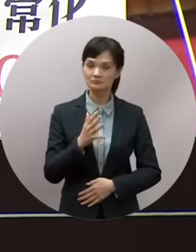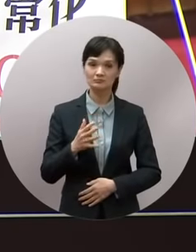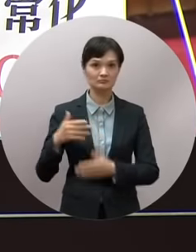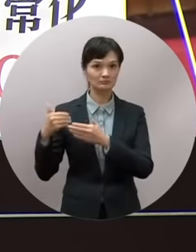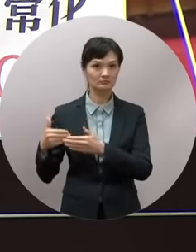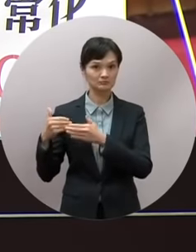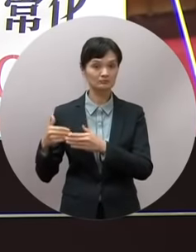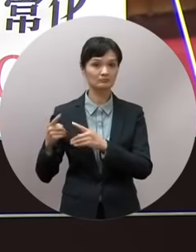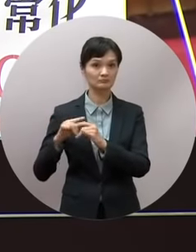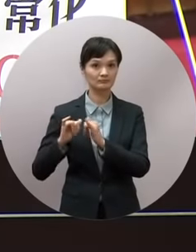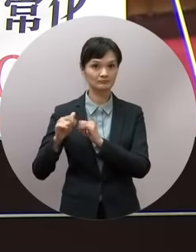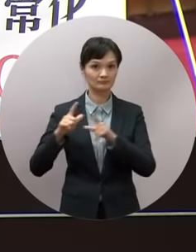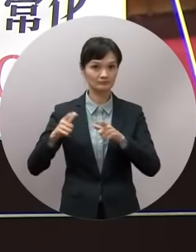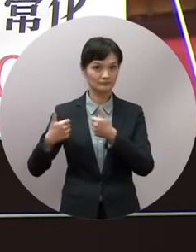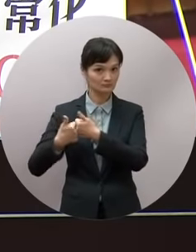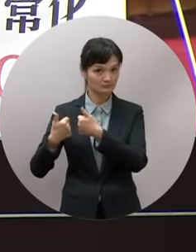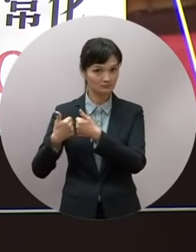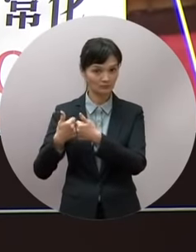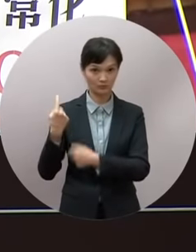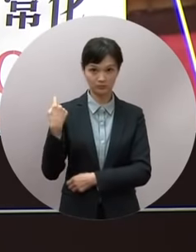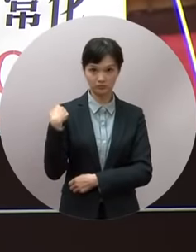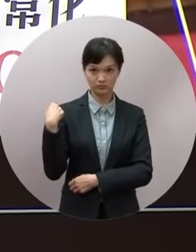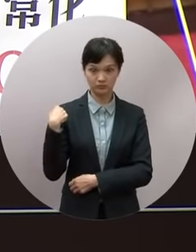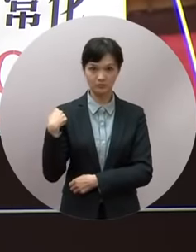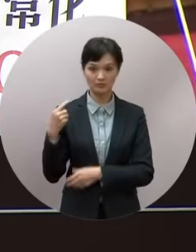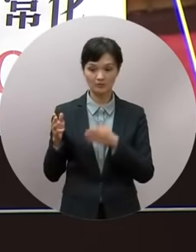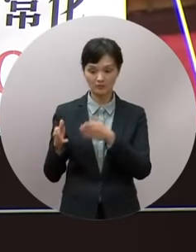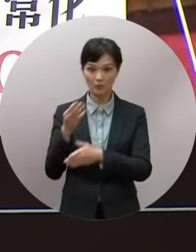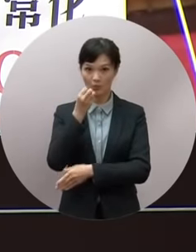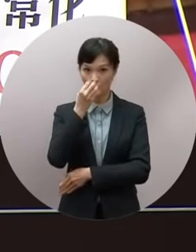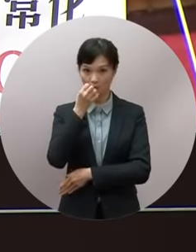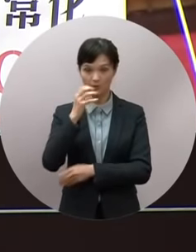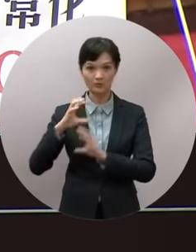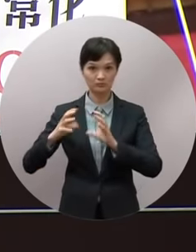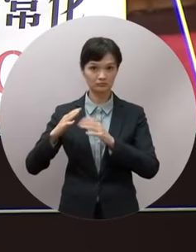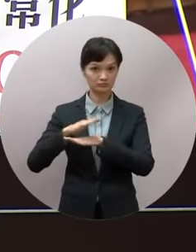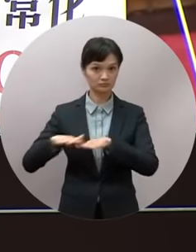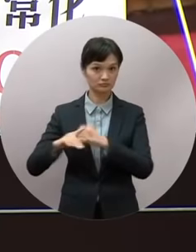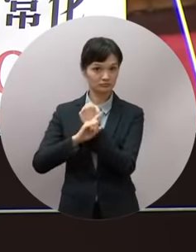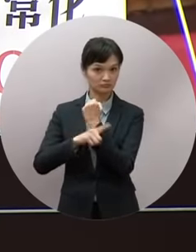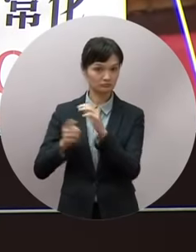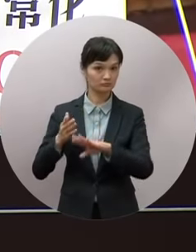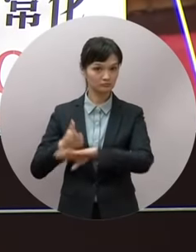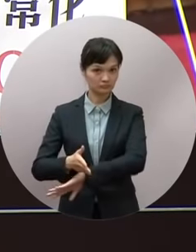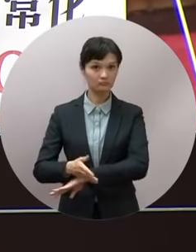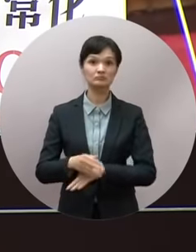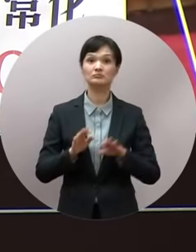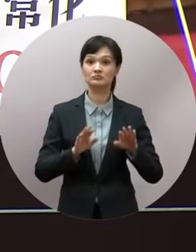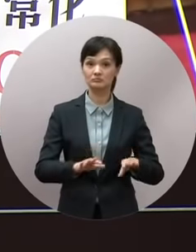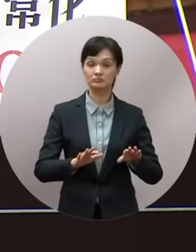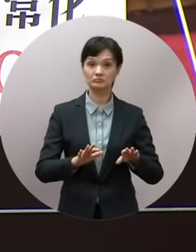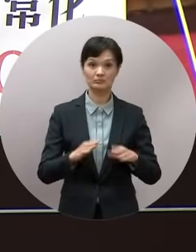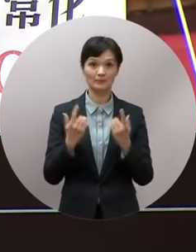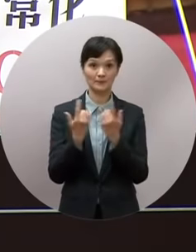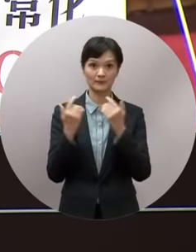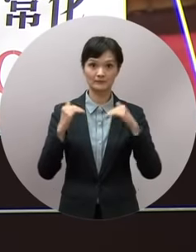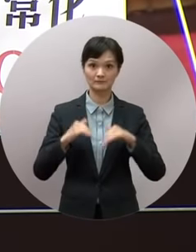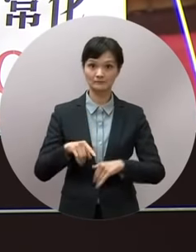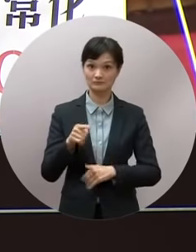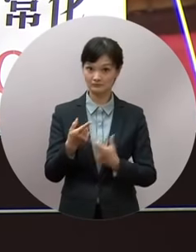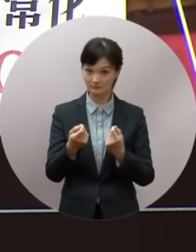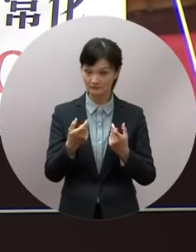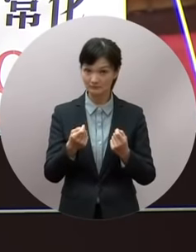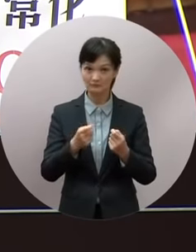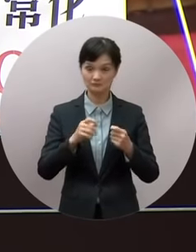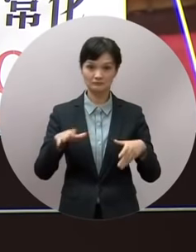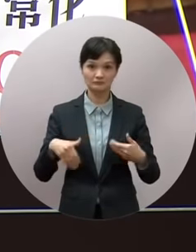昨天表决通过了港版国安法。今天又在北京召开了反分裂国家法的座谈